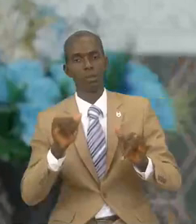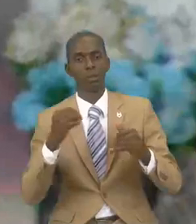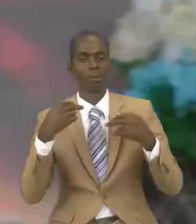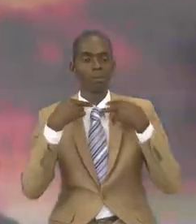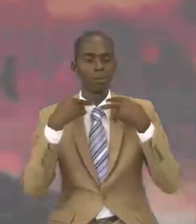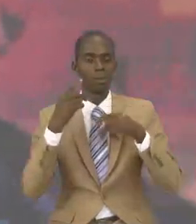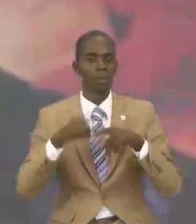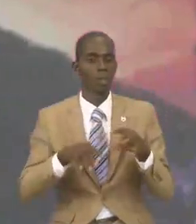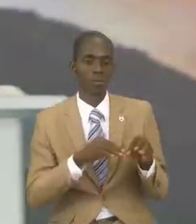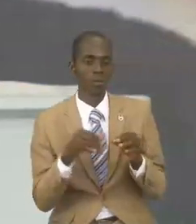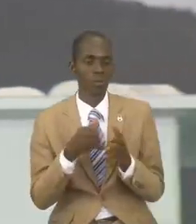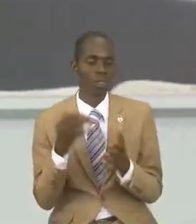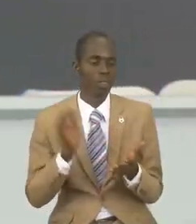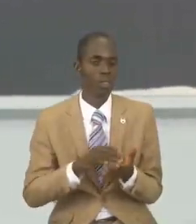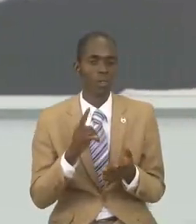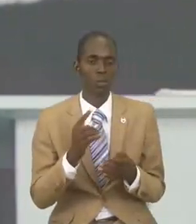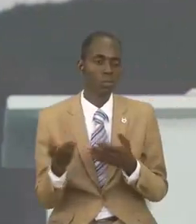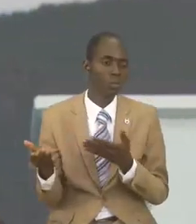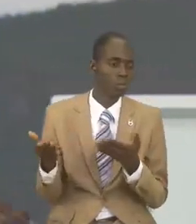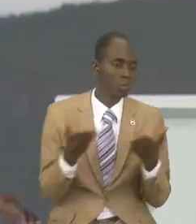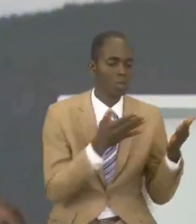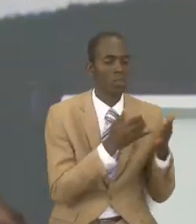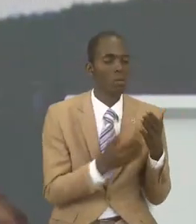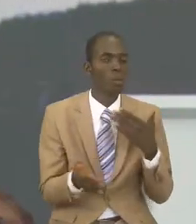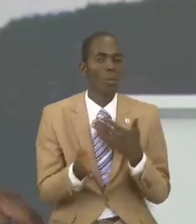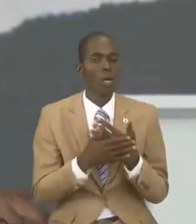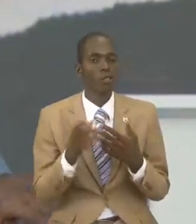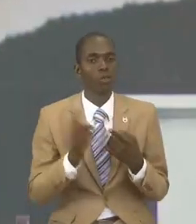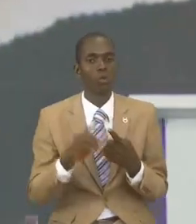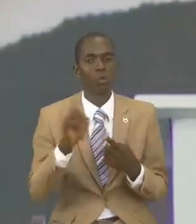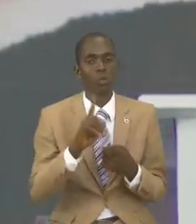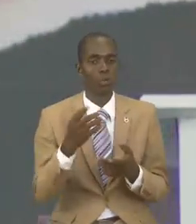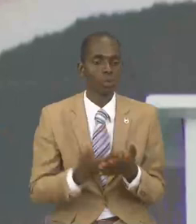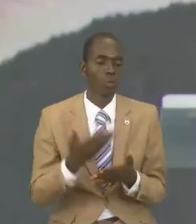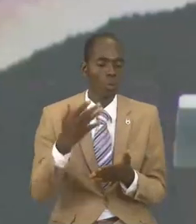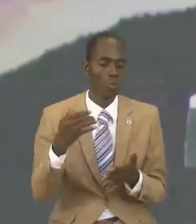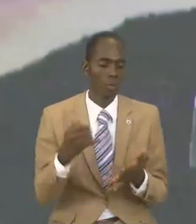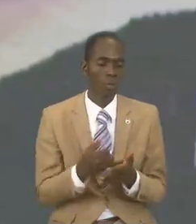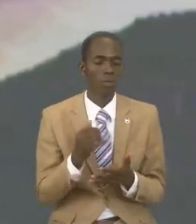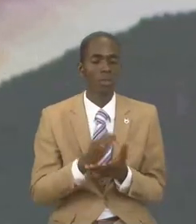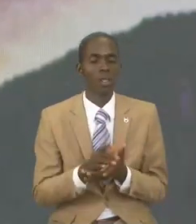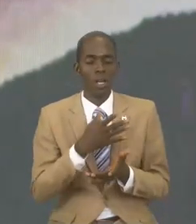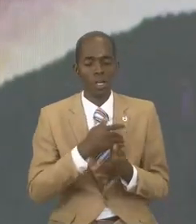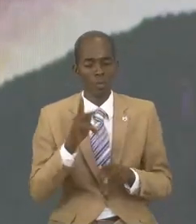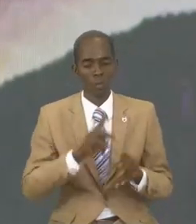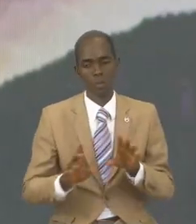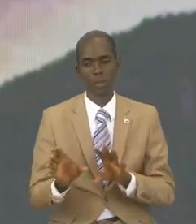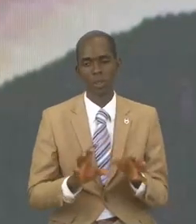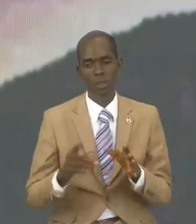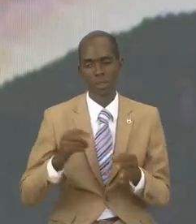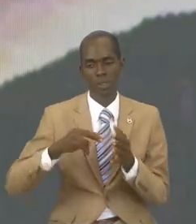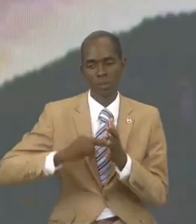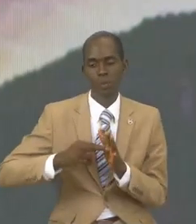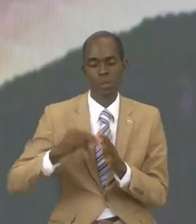le volant raidit, et les choses vieillissent, et tu ramènes ça à là où vous l'avez acheté, et puis